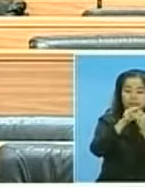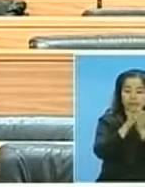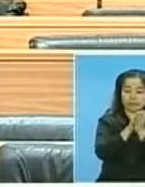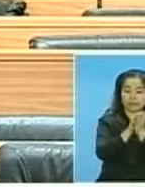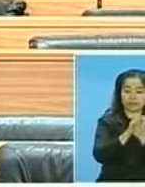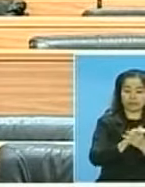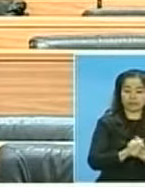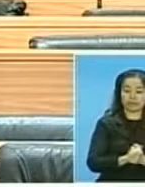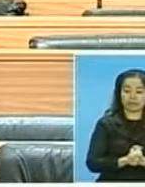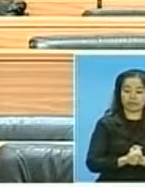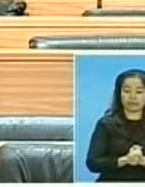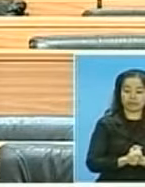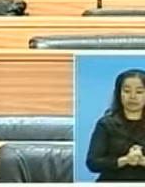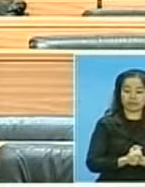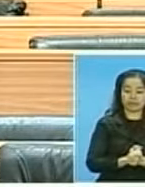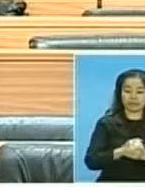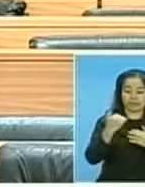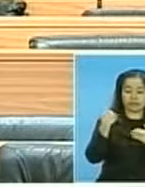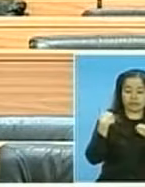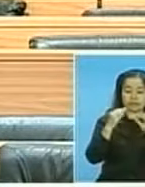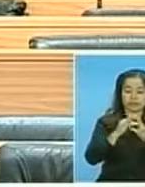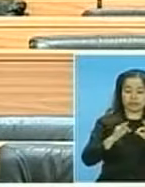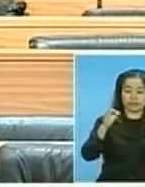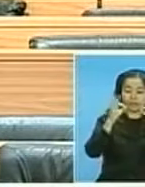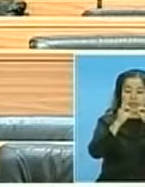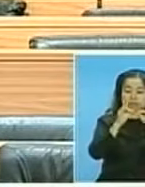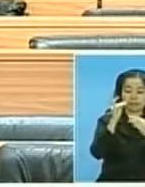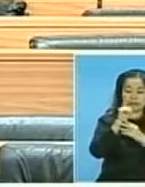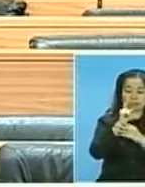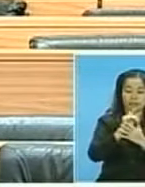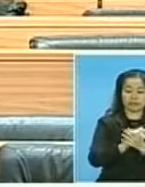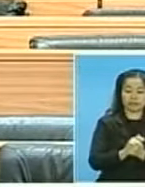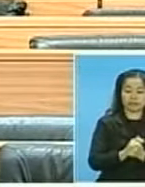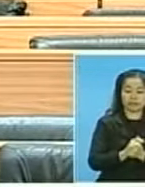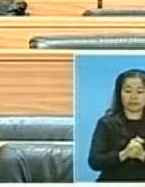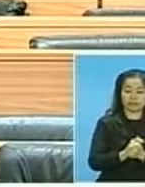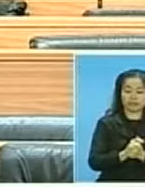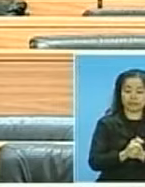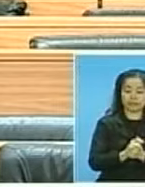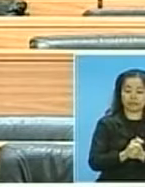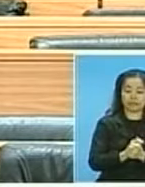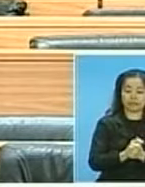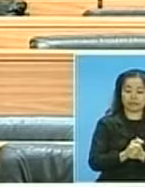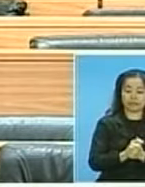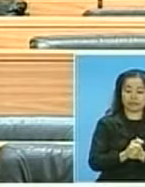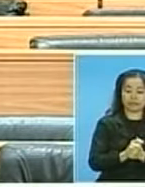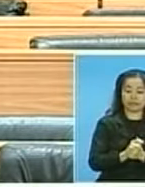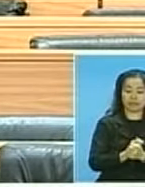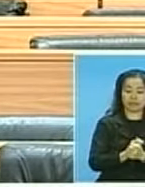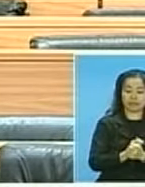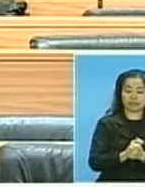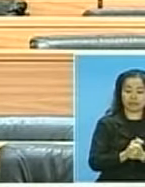ซึ่งเนื้อหาสาระก็คือการ